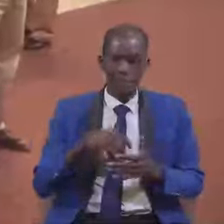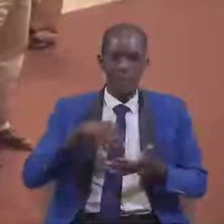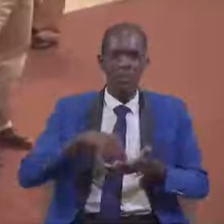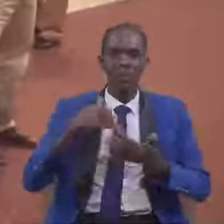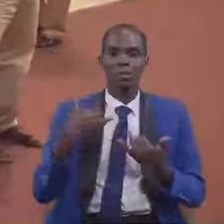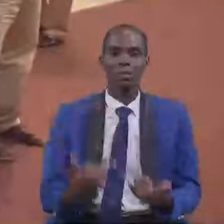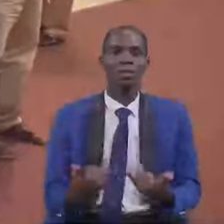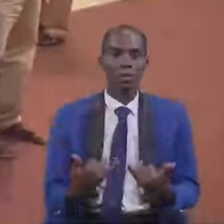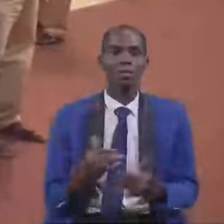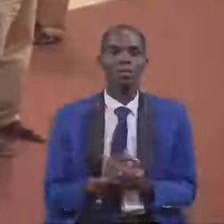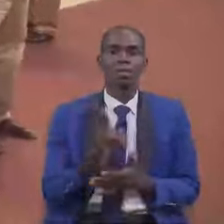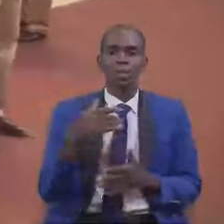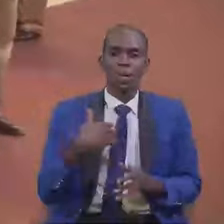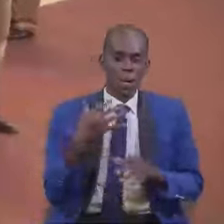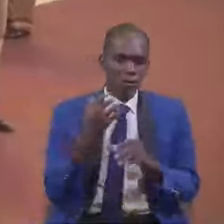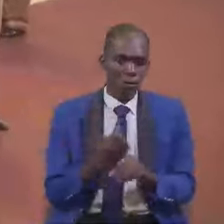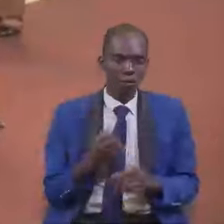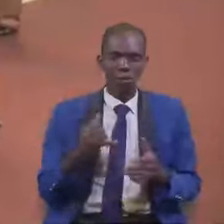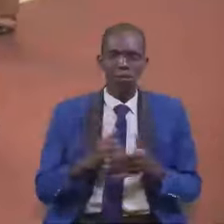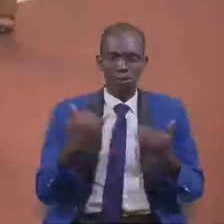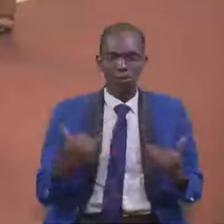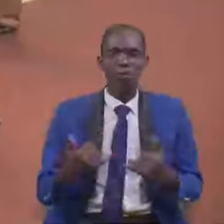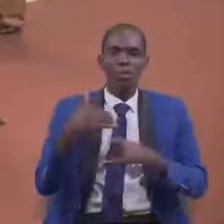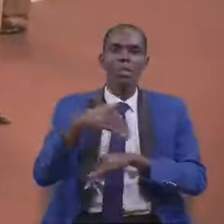Vous l'avez ce soir.